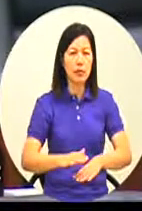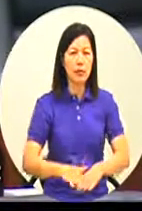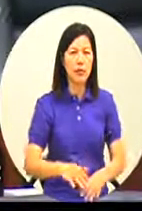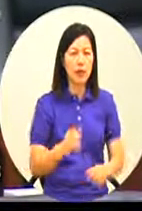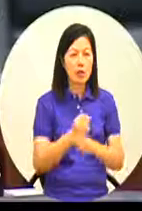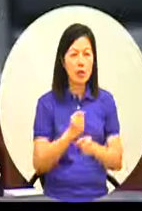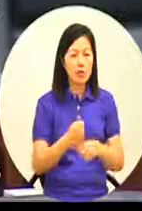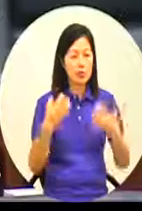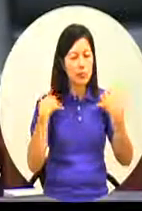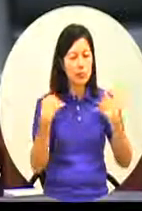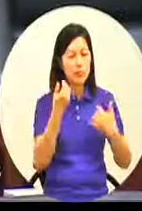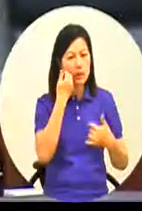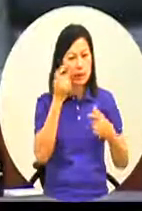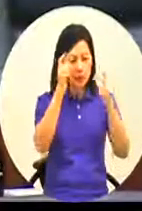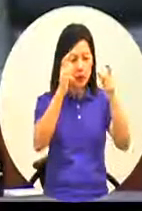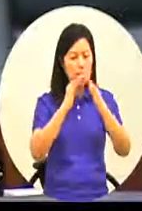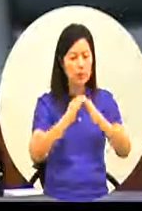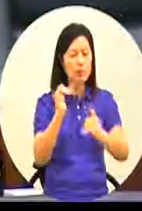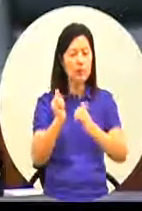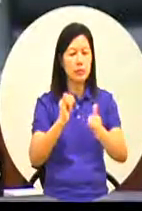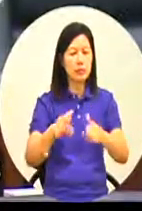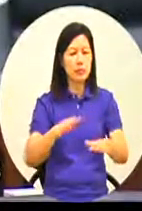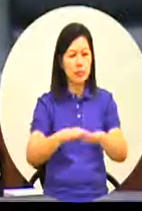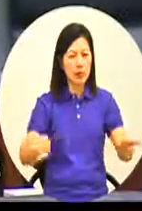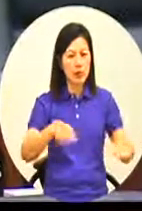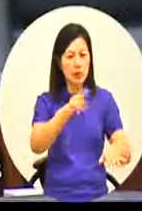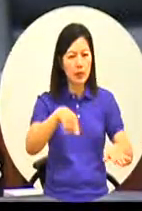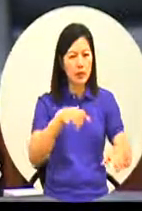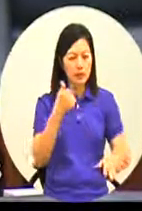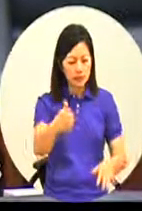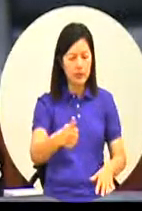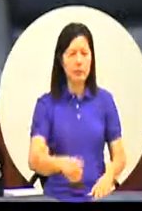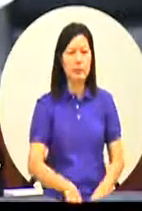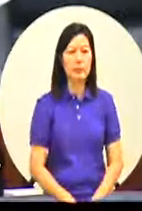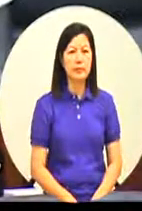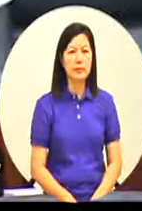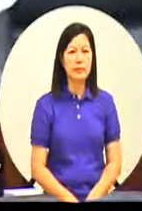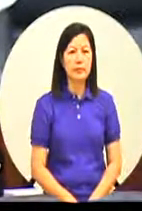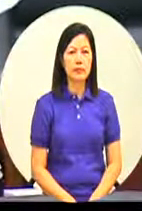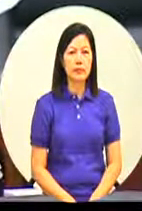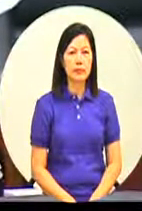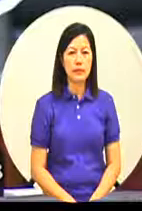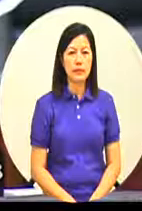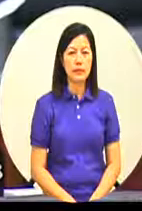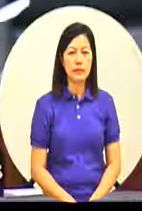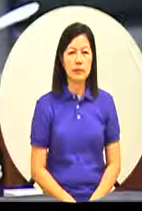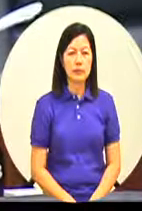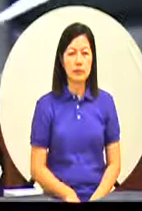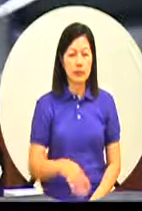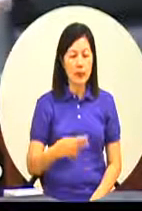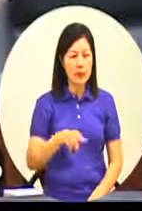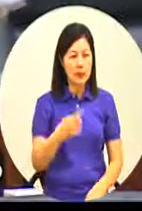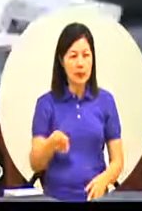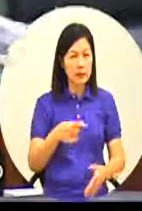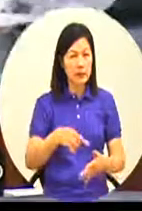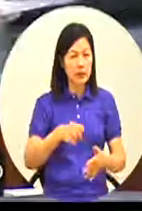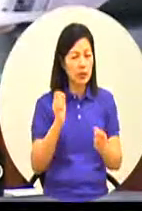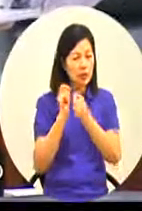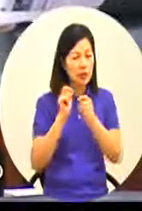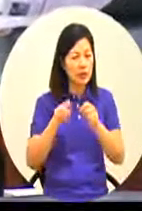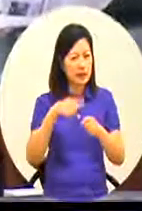落在谁身上，只要高雄市民是安全的，就是好事。好，来，谢谢。那接下来呢，我要提的这个部分是有关于最近大家都吵